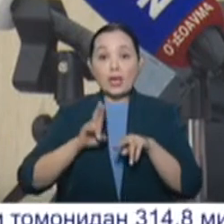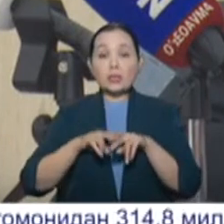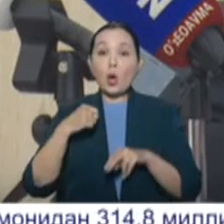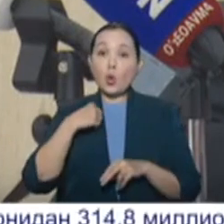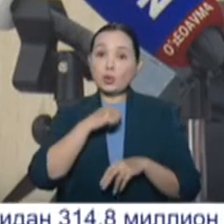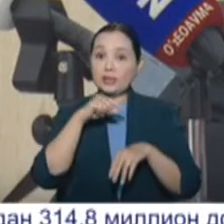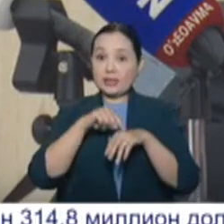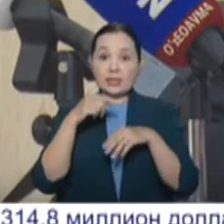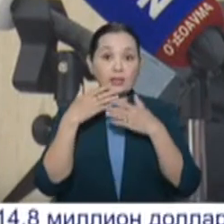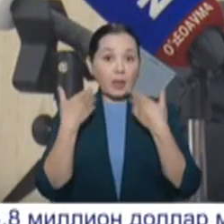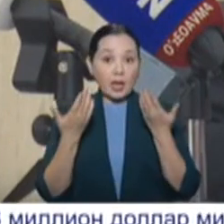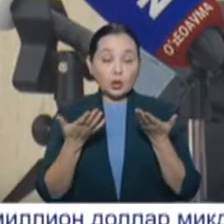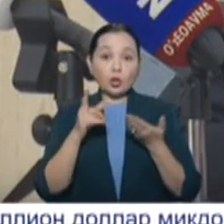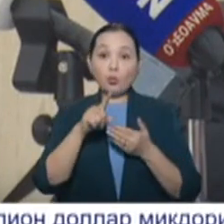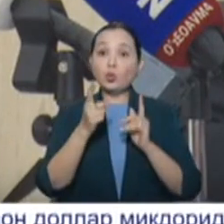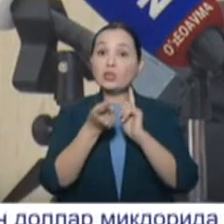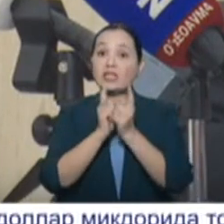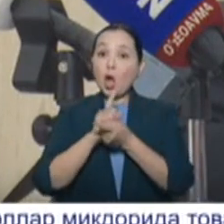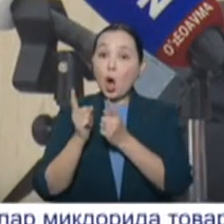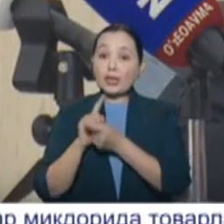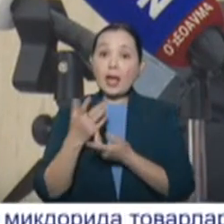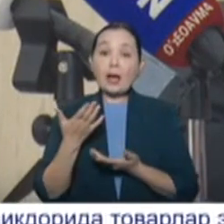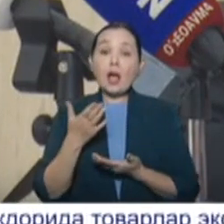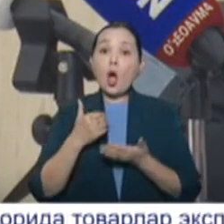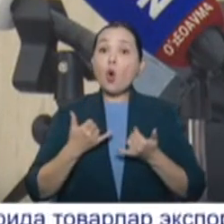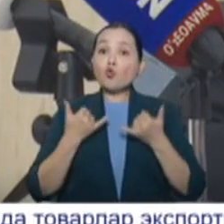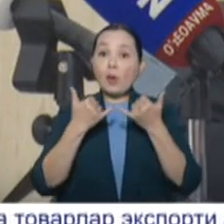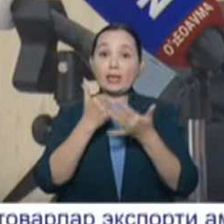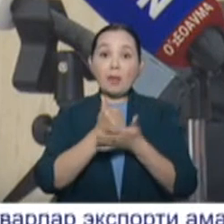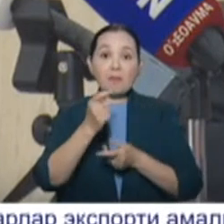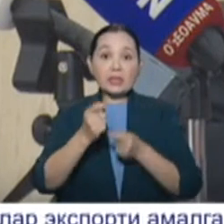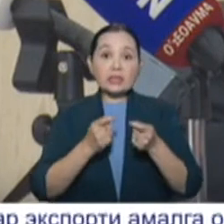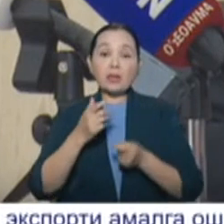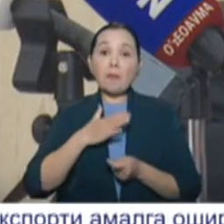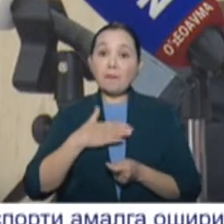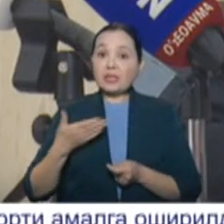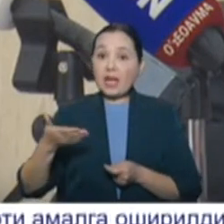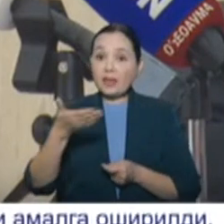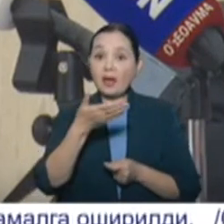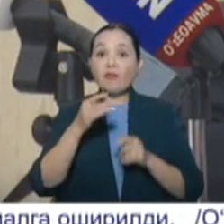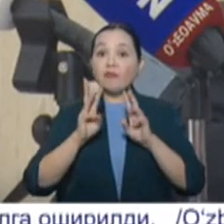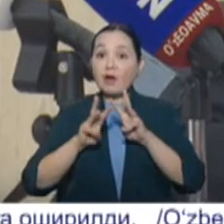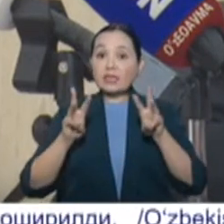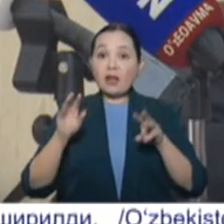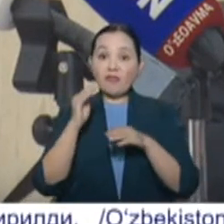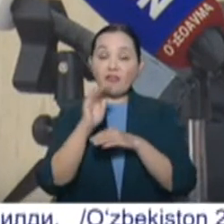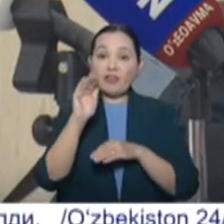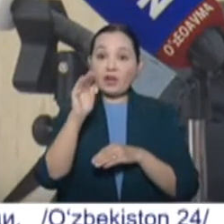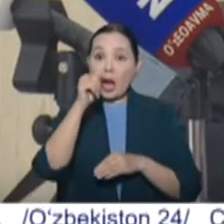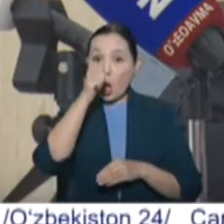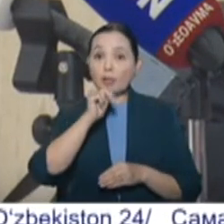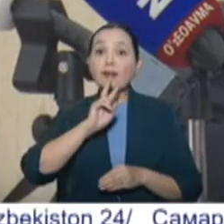o'zida sezmayotganligi. Bu islohotlarni hurmatli prezidentimiz bizani mana vazirligimiz fevral oyida 2 yil bo'ladigan